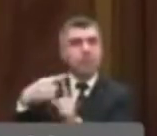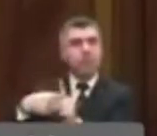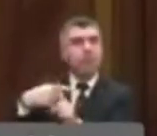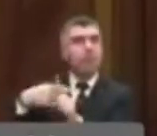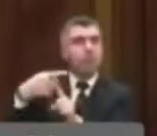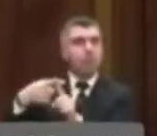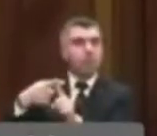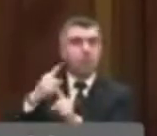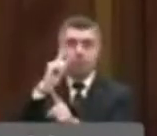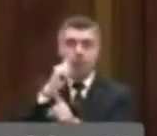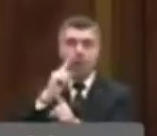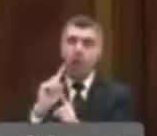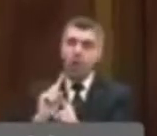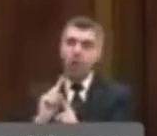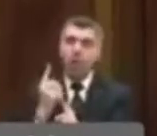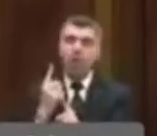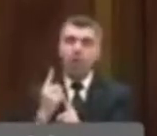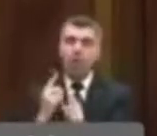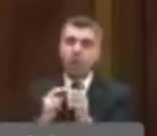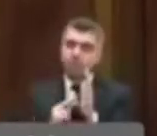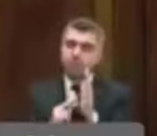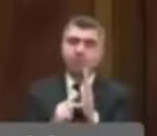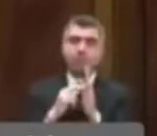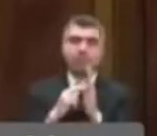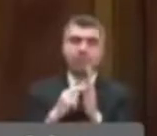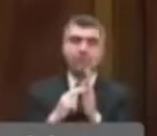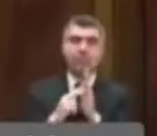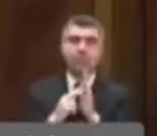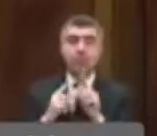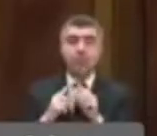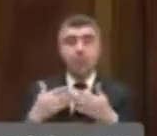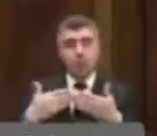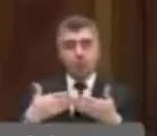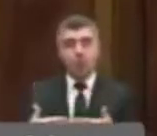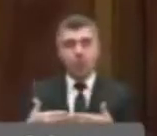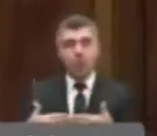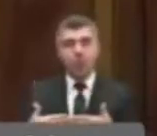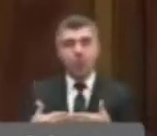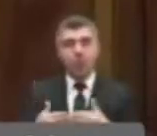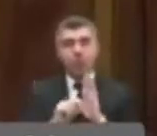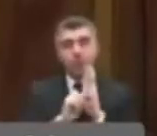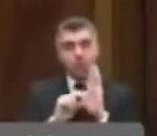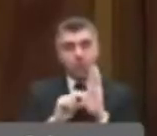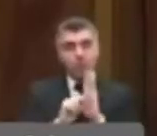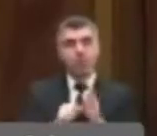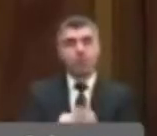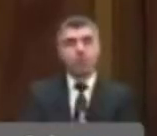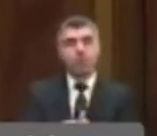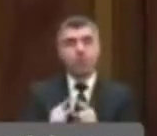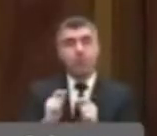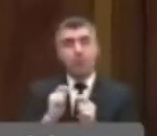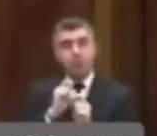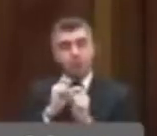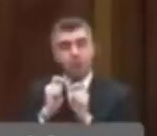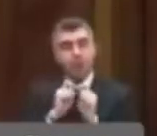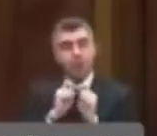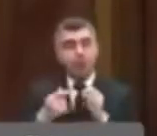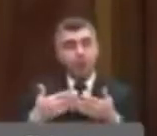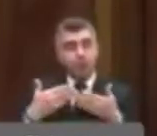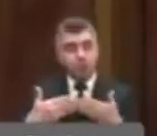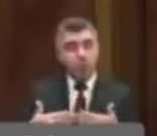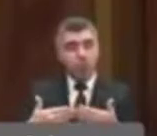بدايه، وباش اليوم يتحط هذا الموضوع ويكون هذا النقاش اللي هو مثير واللي